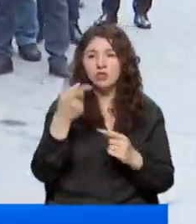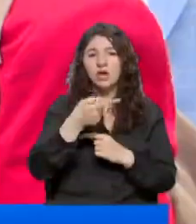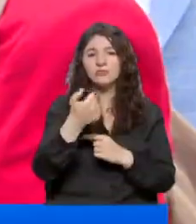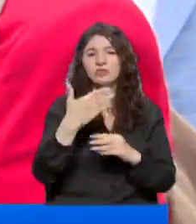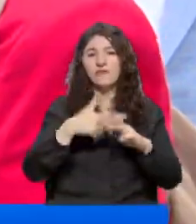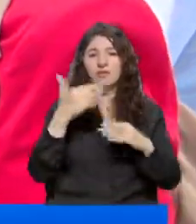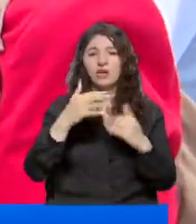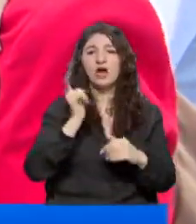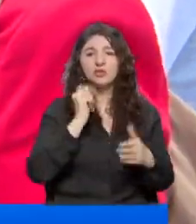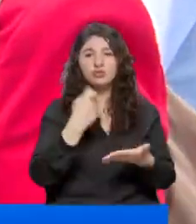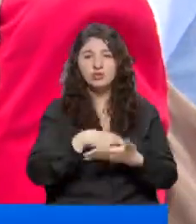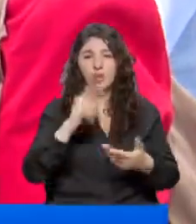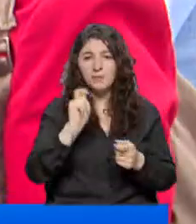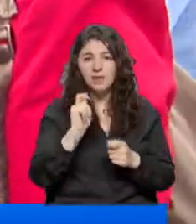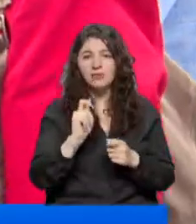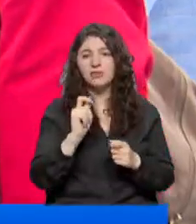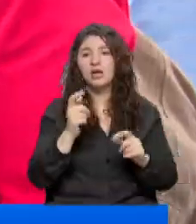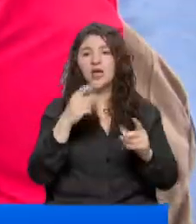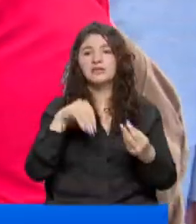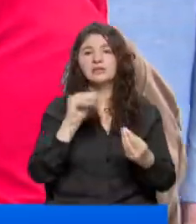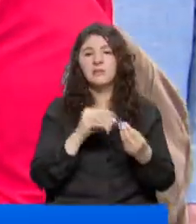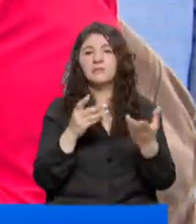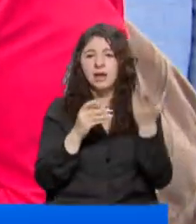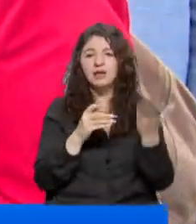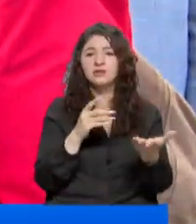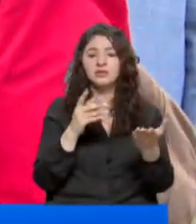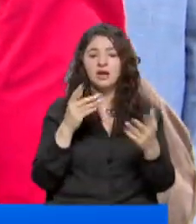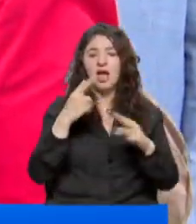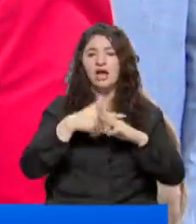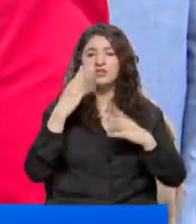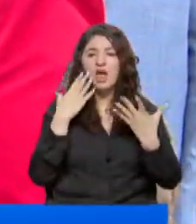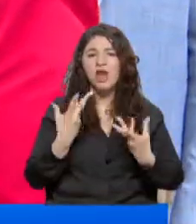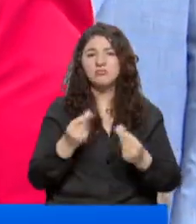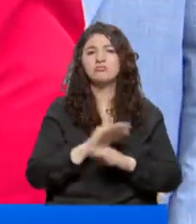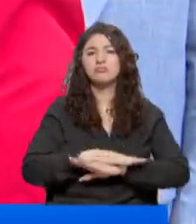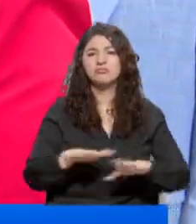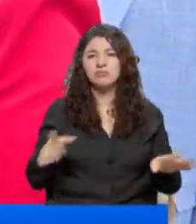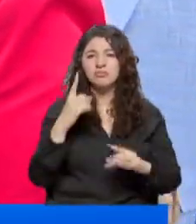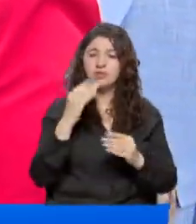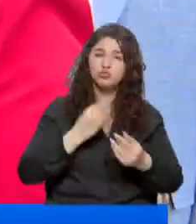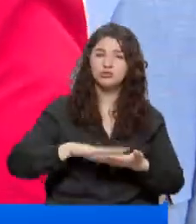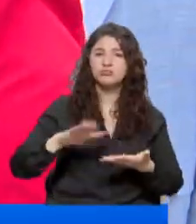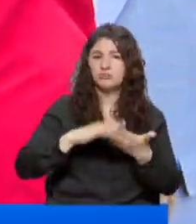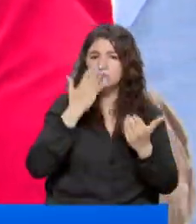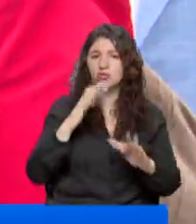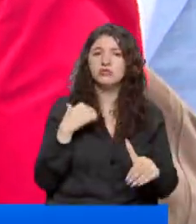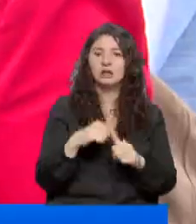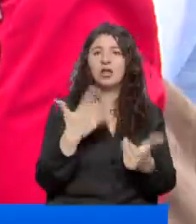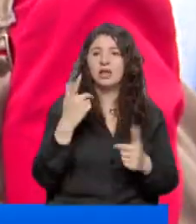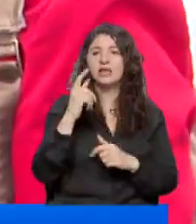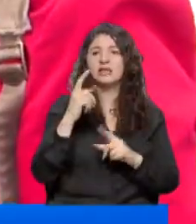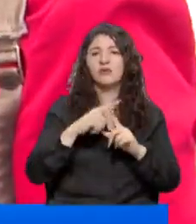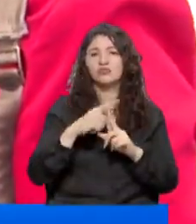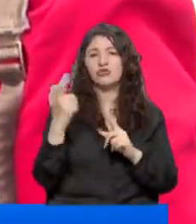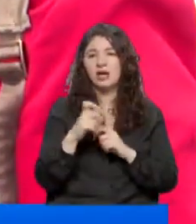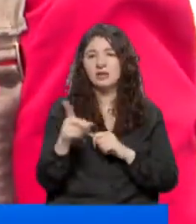165 nerede asgari ücrete yapılan zamların enflasyon karşısında eriyor bir iyileştirme bekliyoruz yine ve